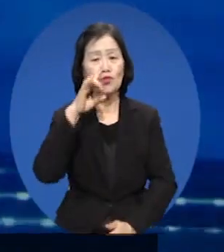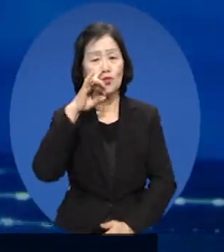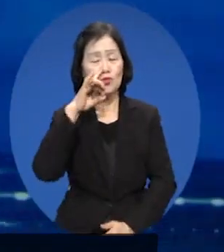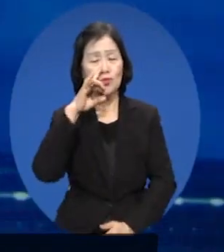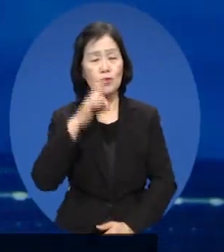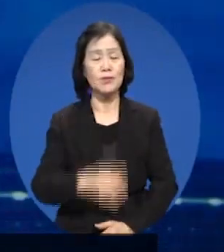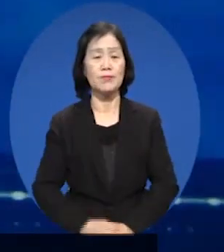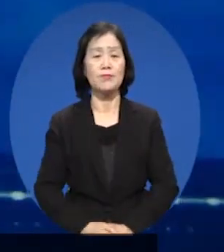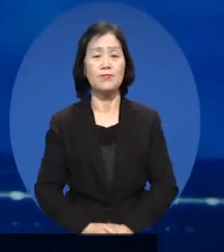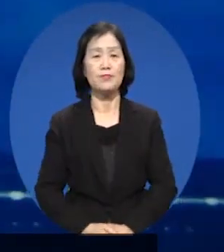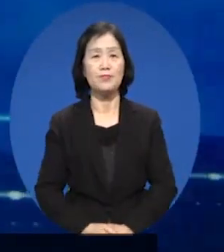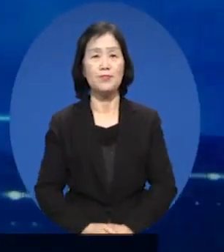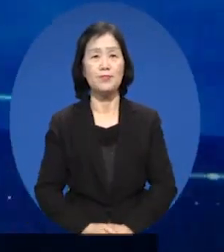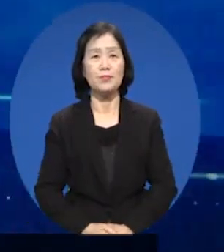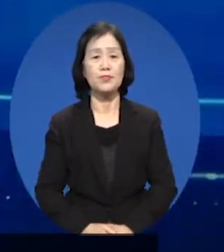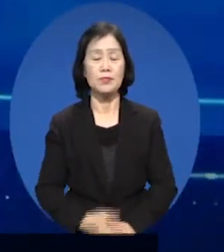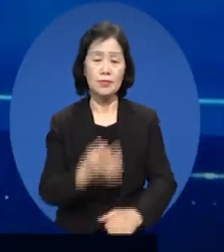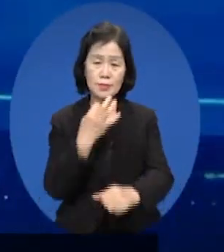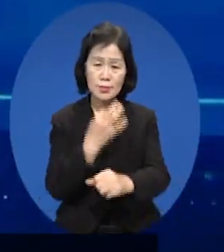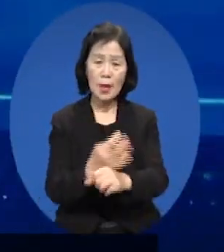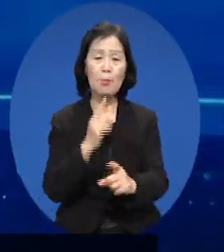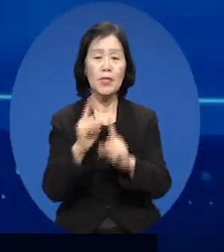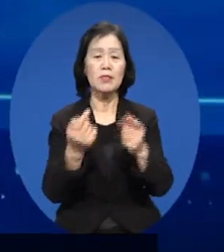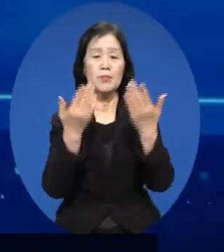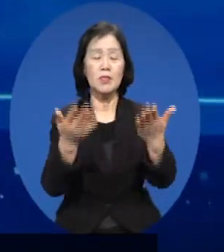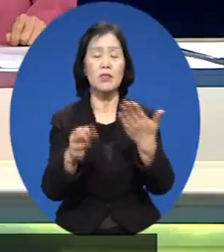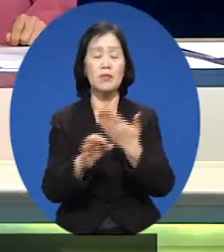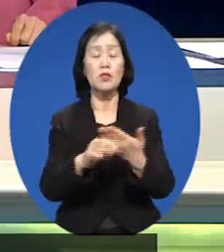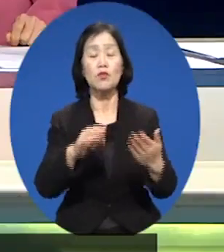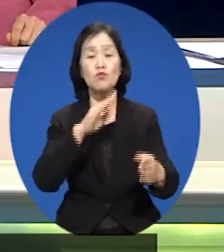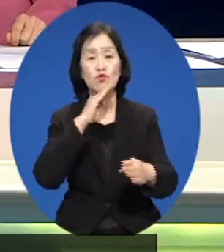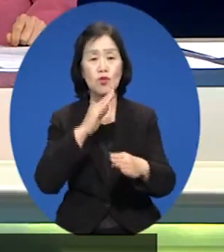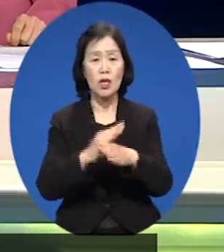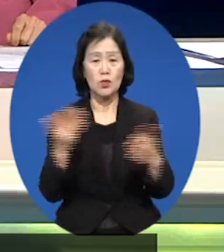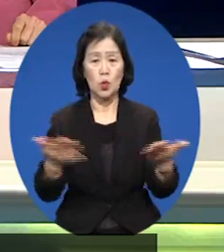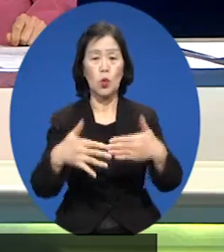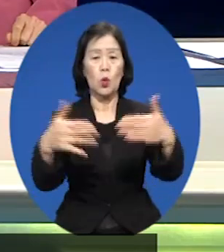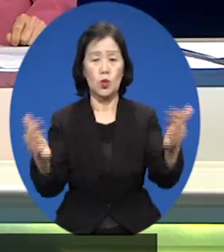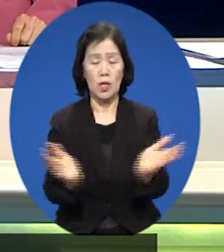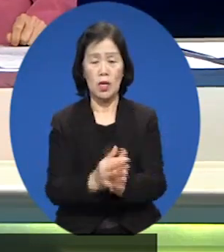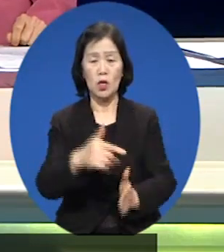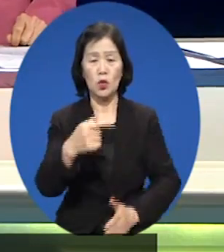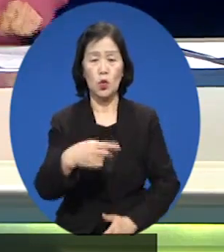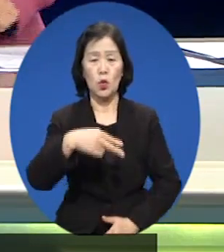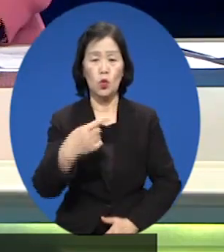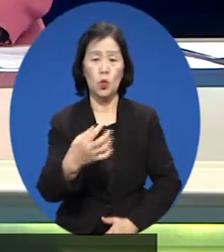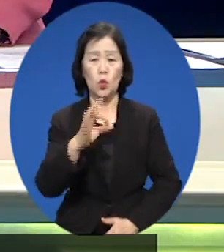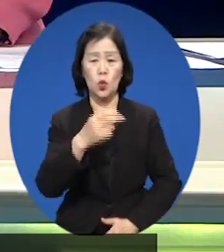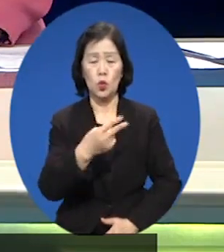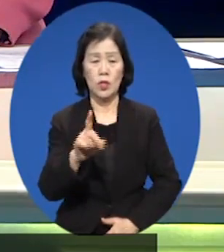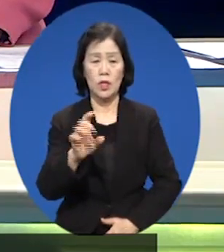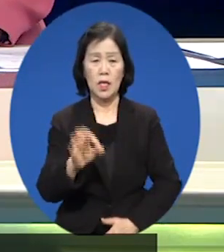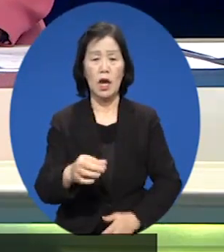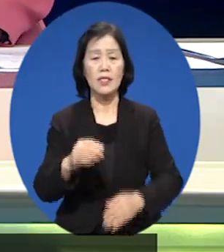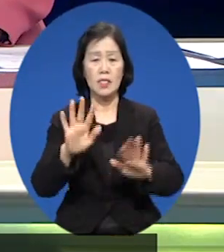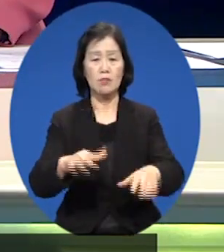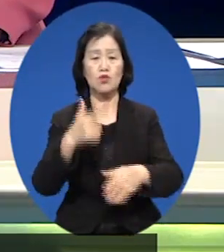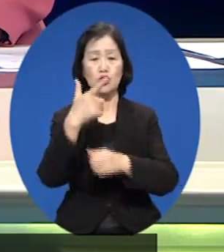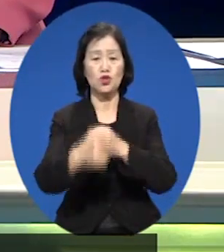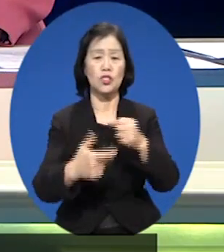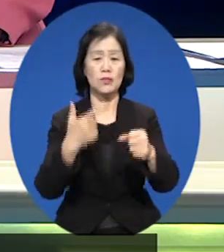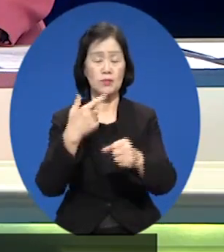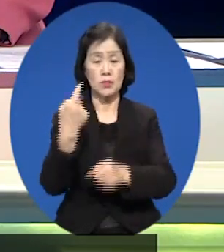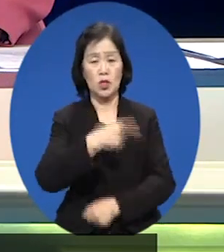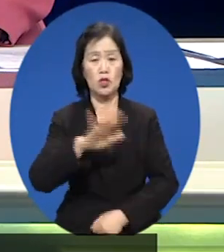사장님 예 간단히 말씀드리면 북한어 노동당은 이제 사십 오 년 10 월에 창단이 돼서 516 년까지